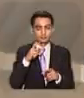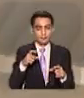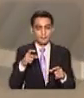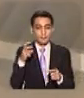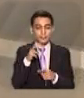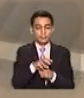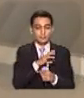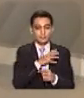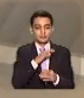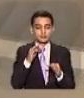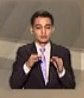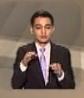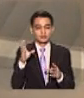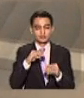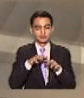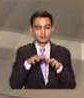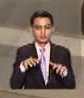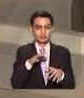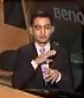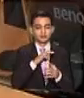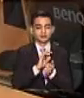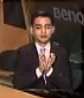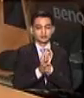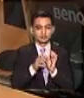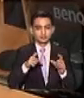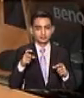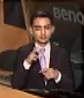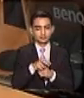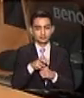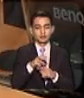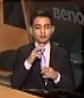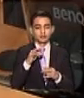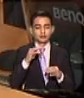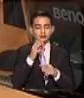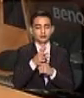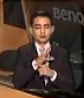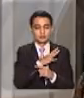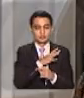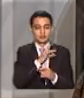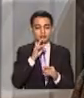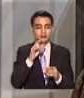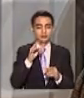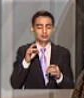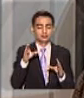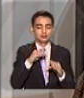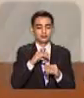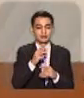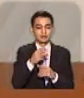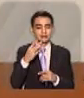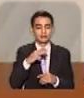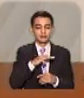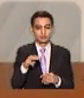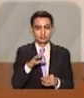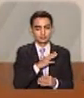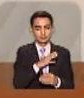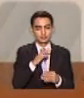зал районного суда еле вместил всех участников процесса. Камеры работают в режиме нон-стоп. На оглашение приговора ушло больше 30 минут.